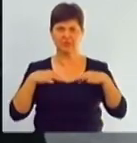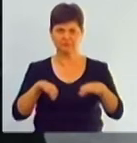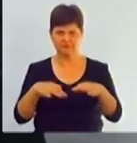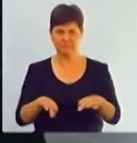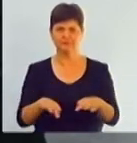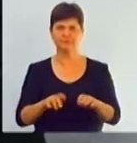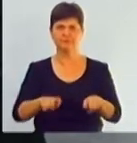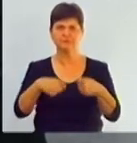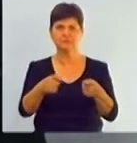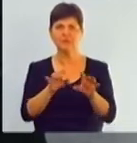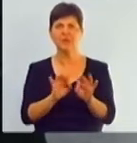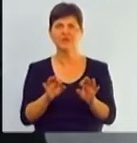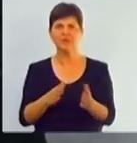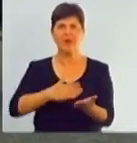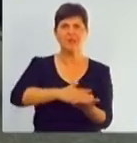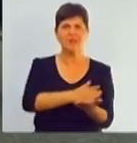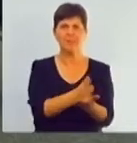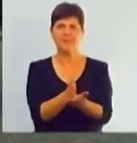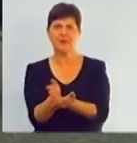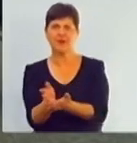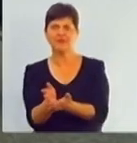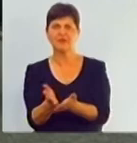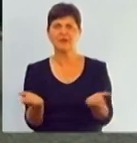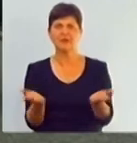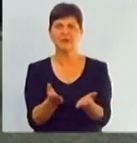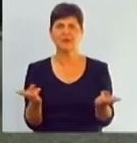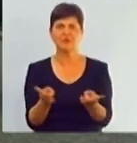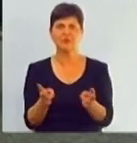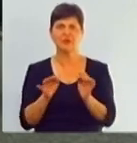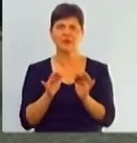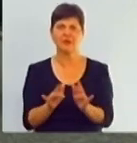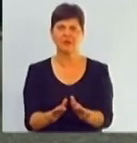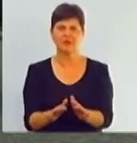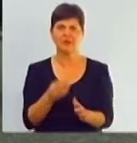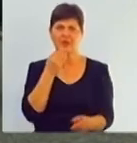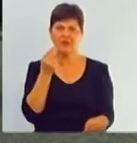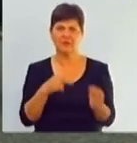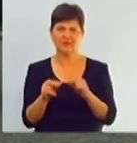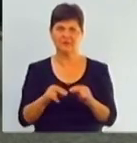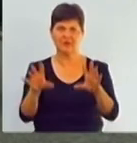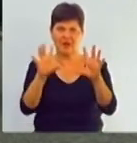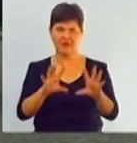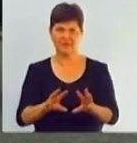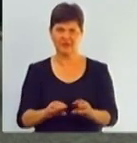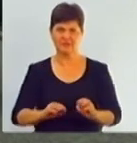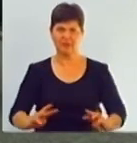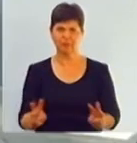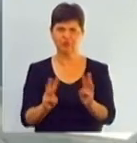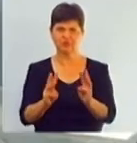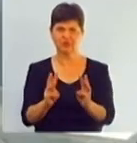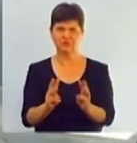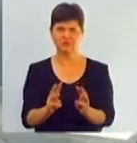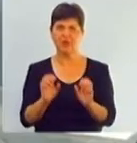вибрати направлення, згідно якого необхідно діяти для більш ефективної ліквідації пожежі чи іншої надзвичайної ситуації. Ну, двері